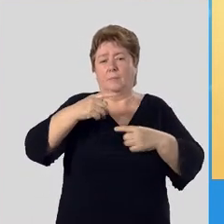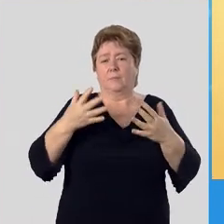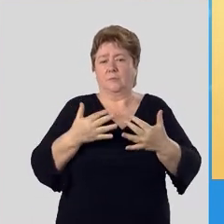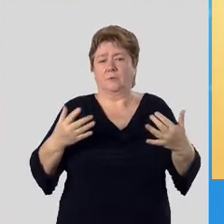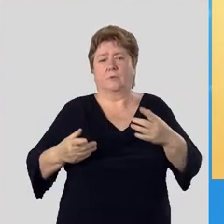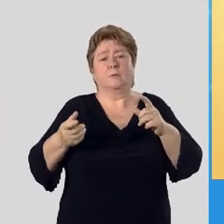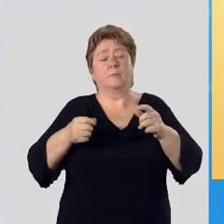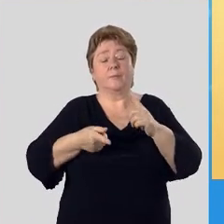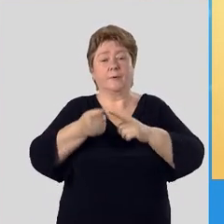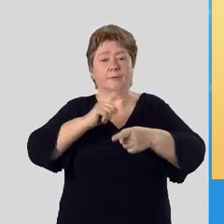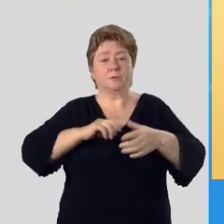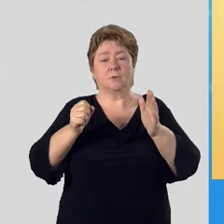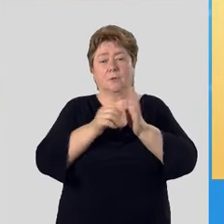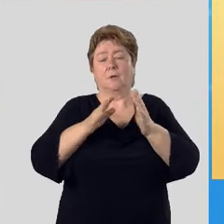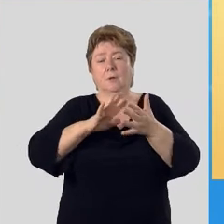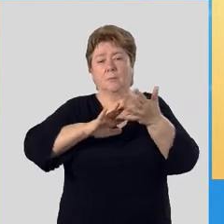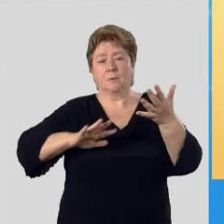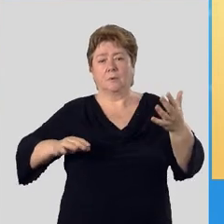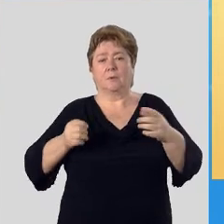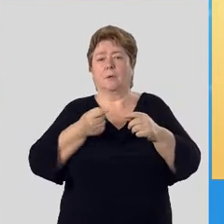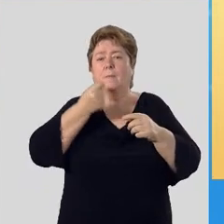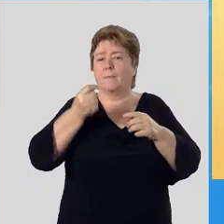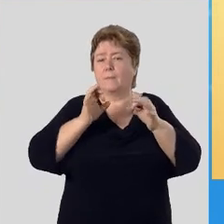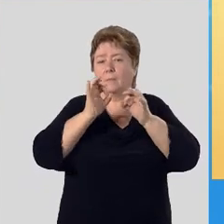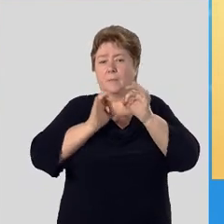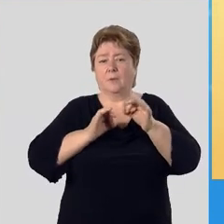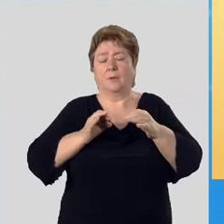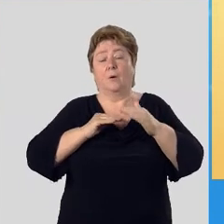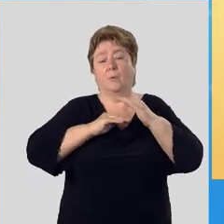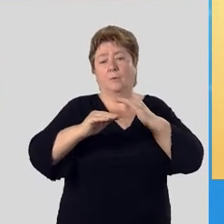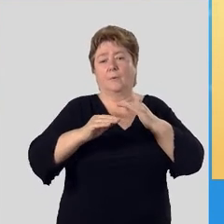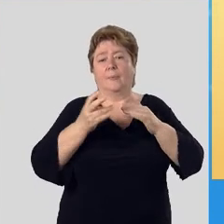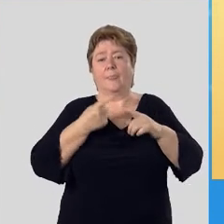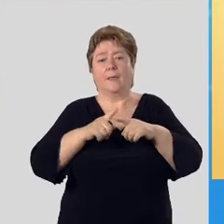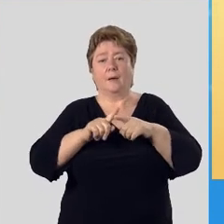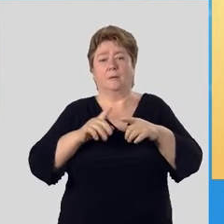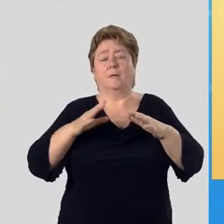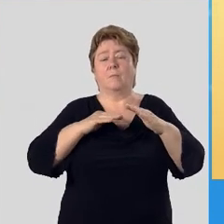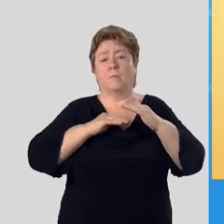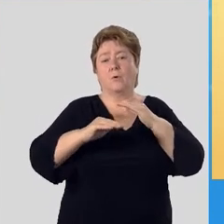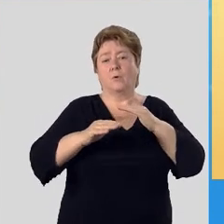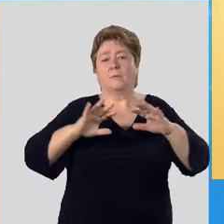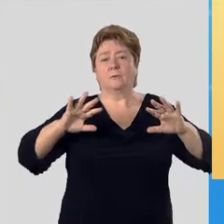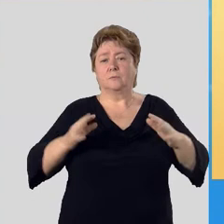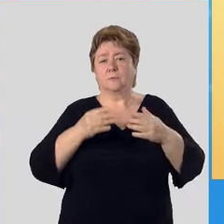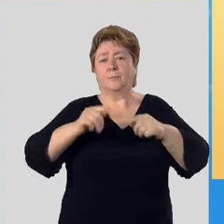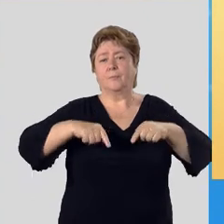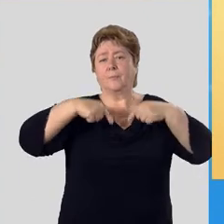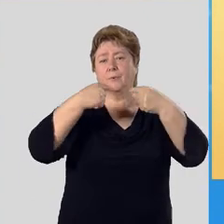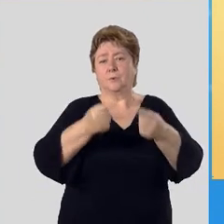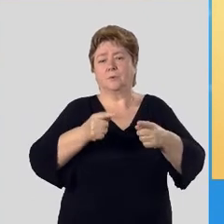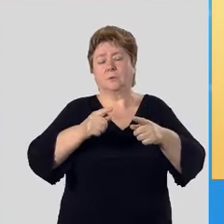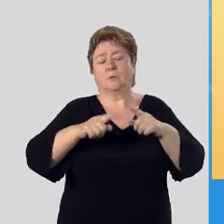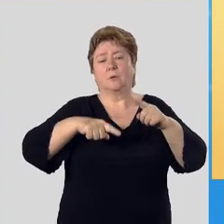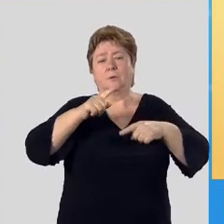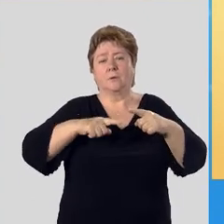превращение энергии протекают на молекулярном уровне. На этом же уровне происходит передача